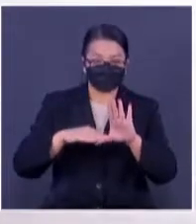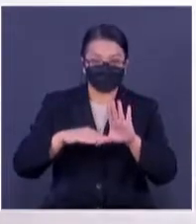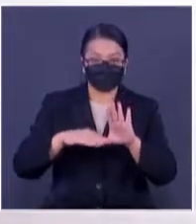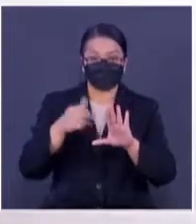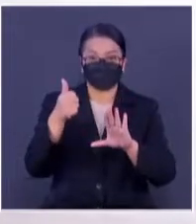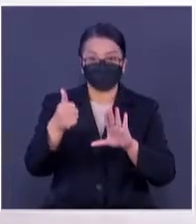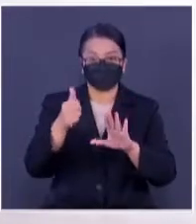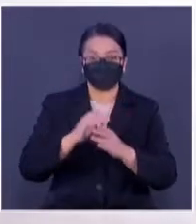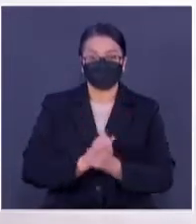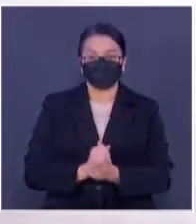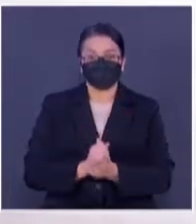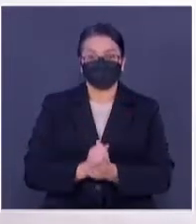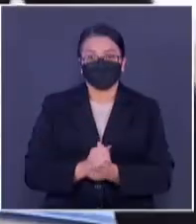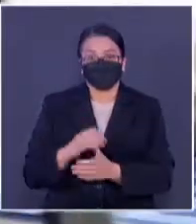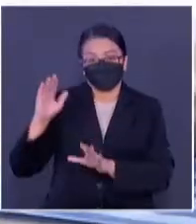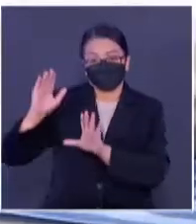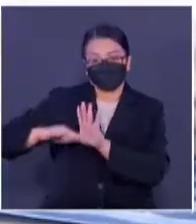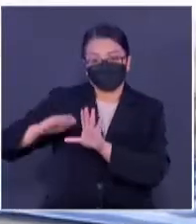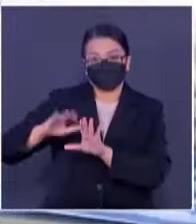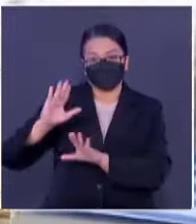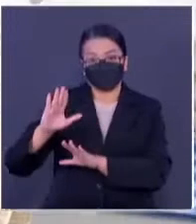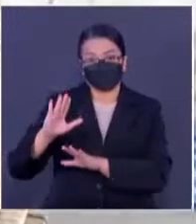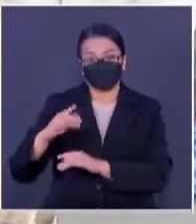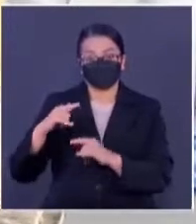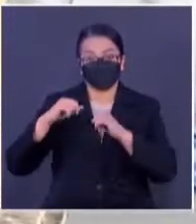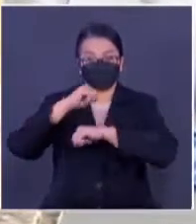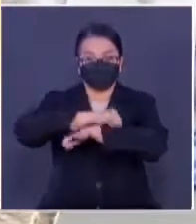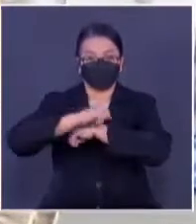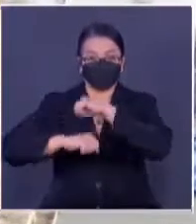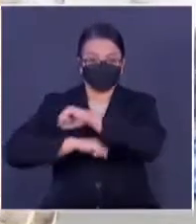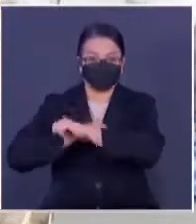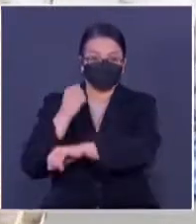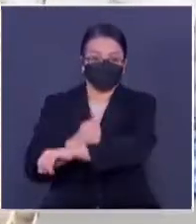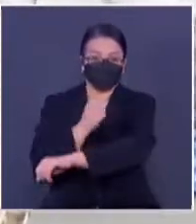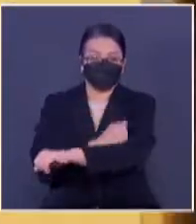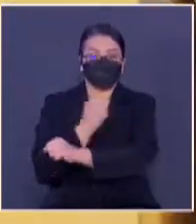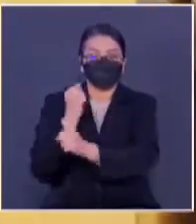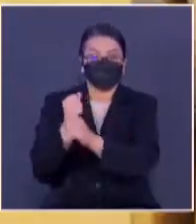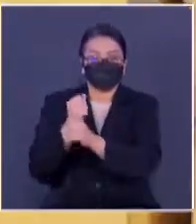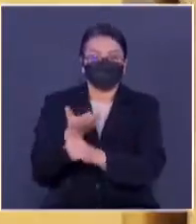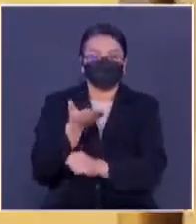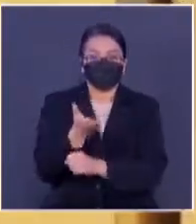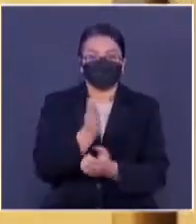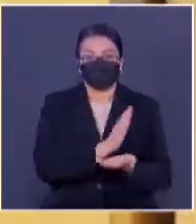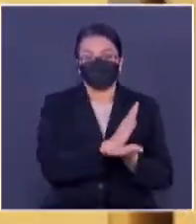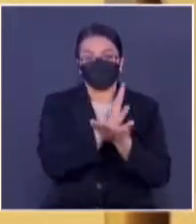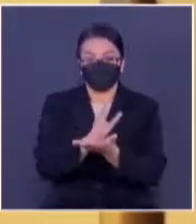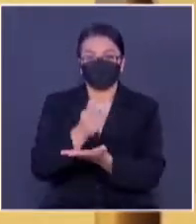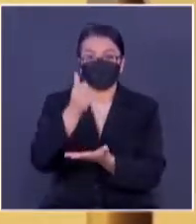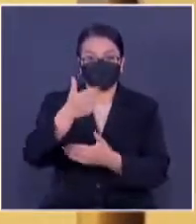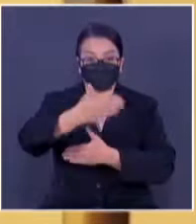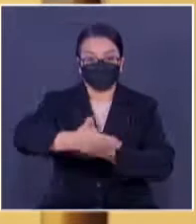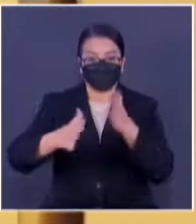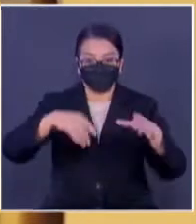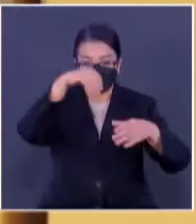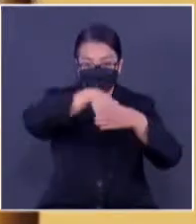ครับแล้วก็รวมไปถึงการลงทะเบียนของแคมป์คนงานผ่านทาง Facebook ของ M ไทยด้วยทั้งหมด 6,500 กล่องนี้จะเร่งดำเนิน